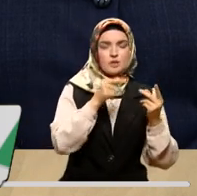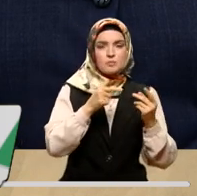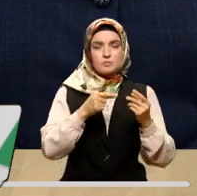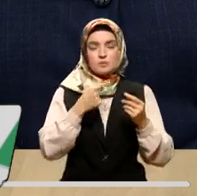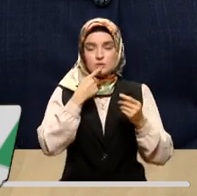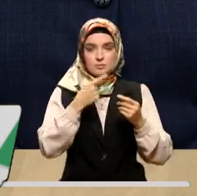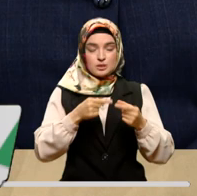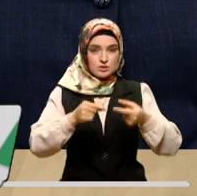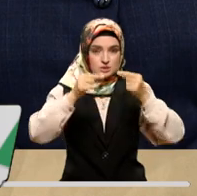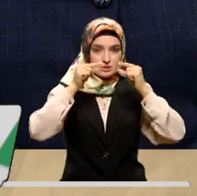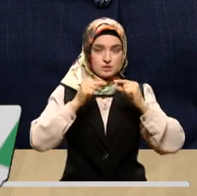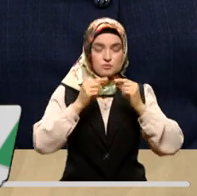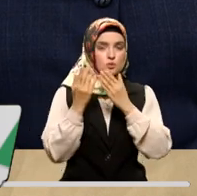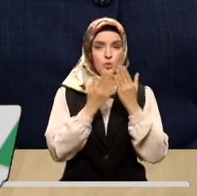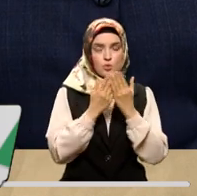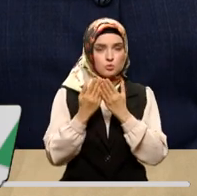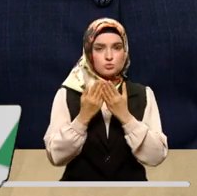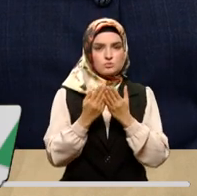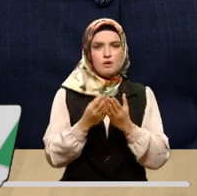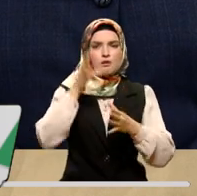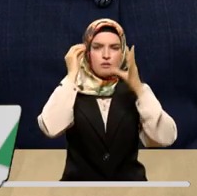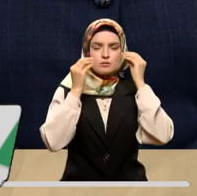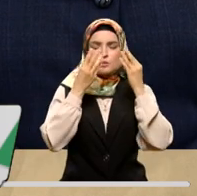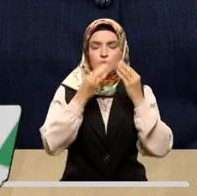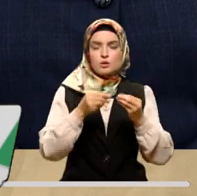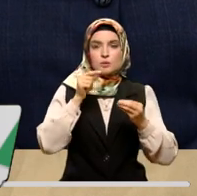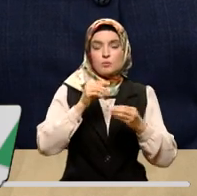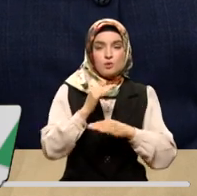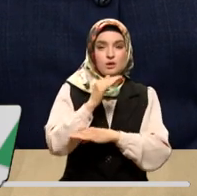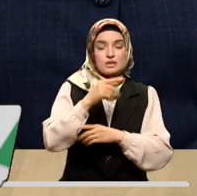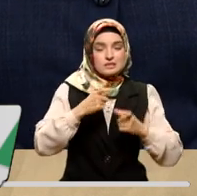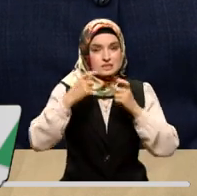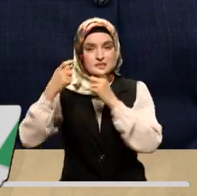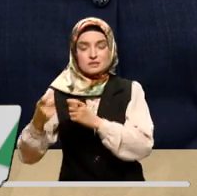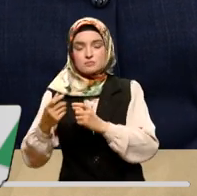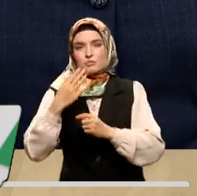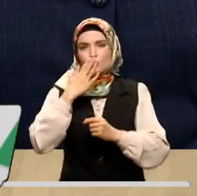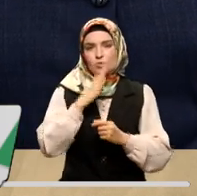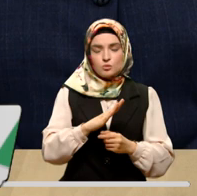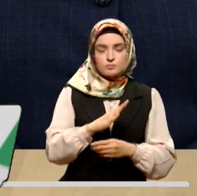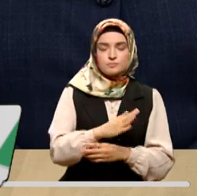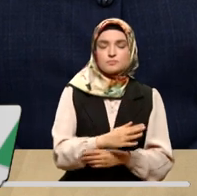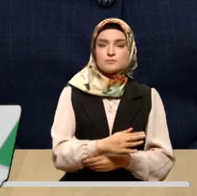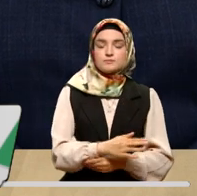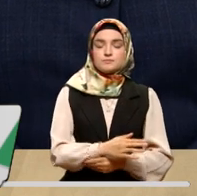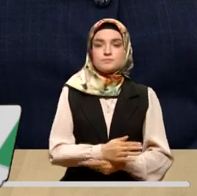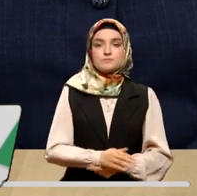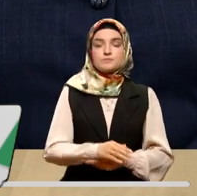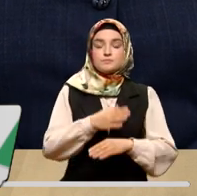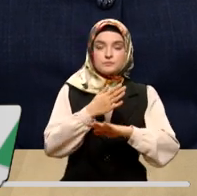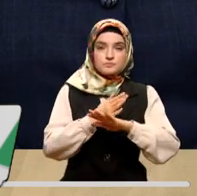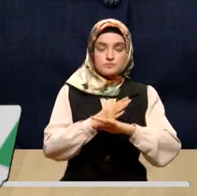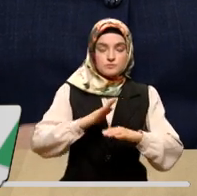dersinde bile ben hatırlarım. Okuyorduk, okuyorduk, ezber yapıyorduk ama o hayata taşıma anı. Hayata dair bir şey. Maalesef. Yani çünkü